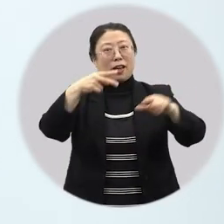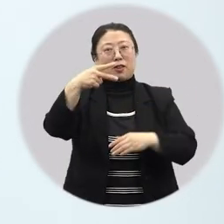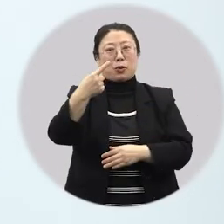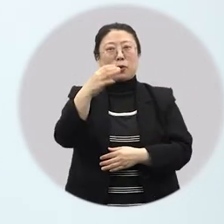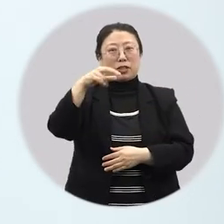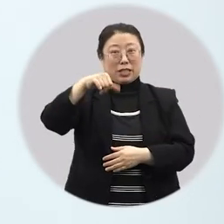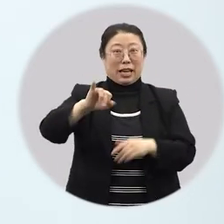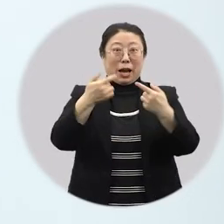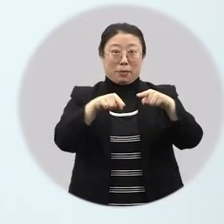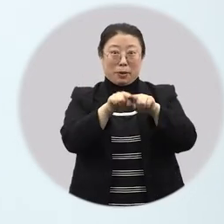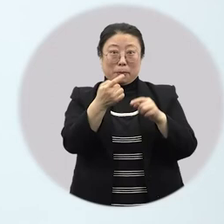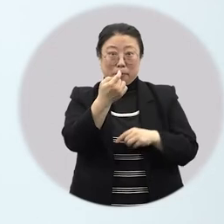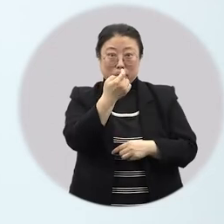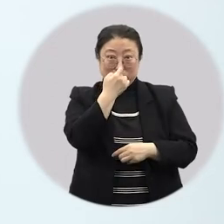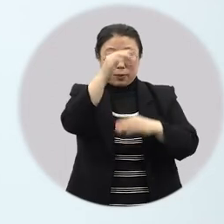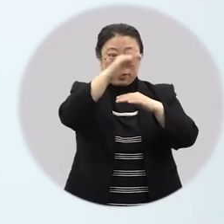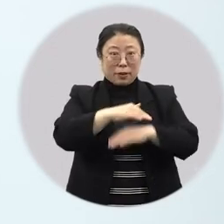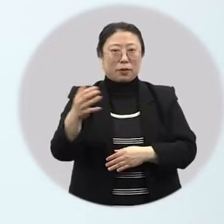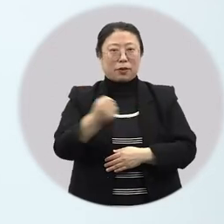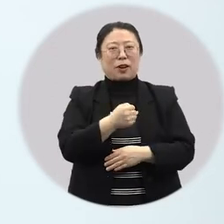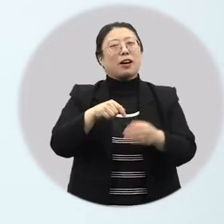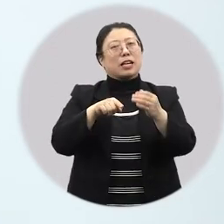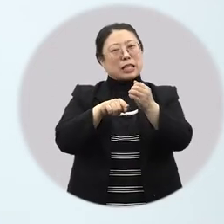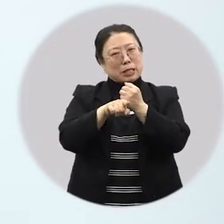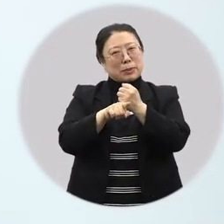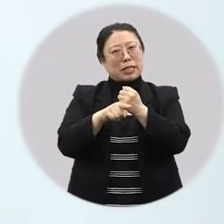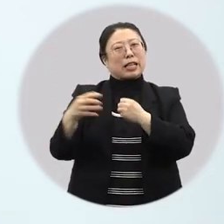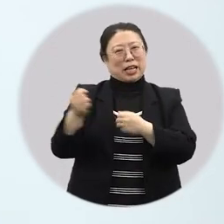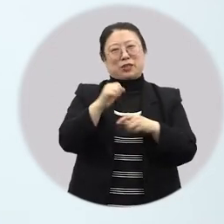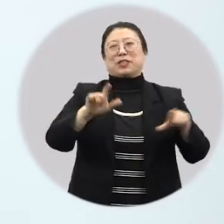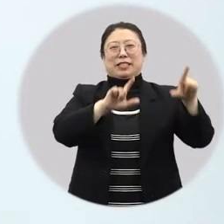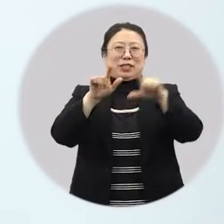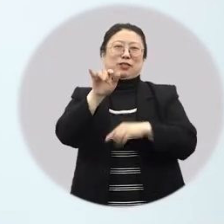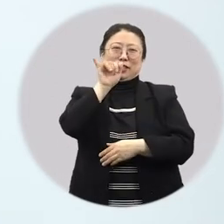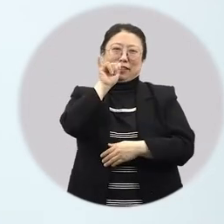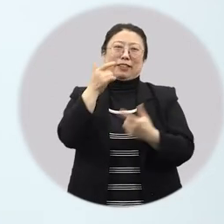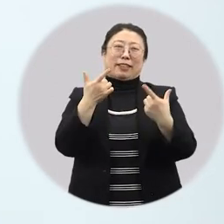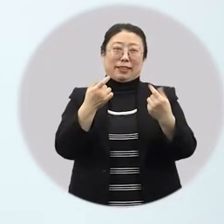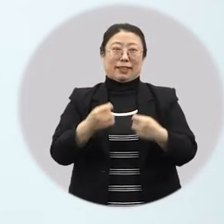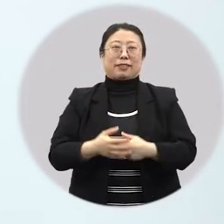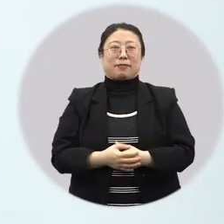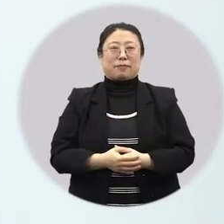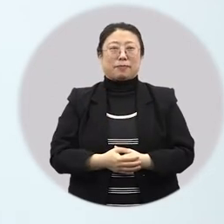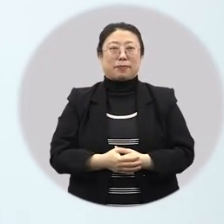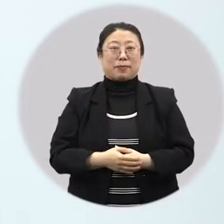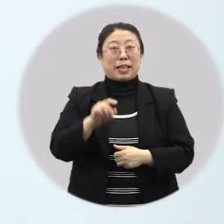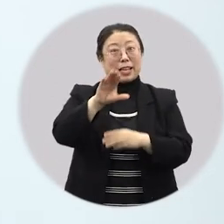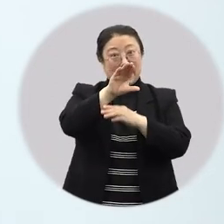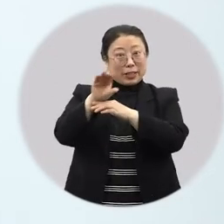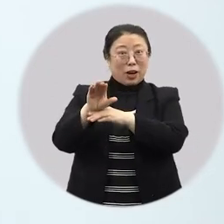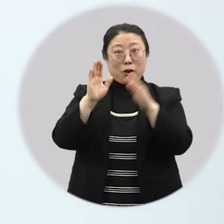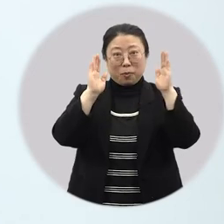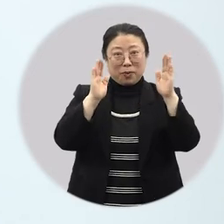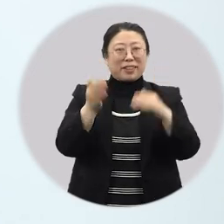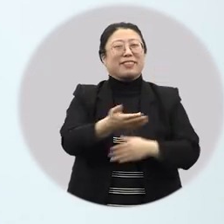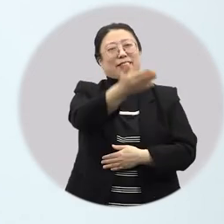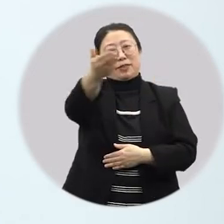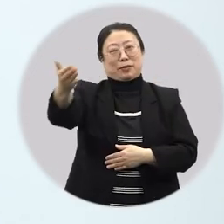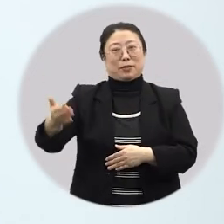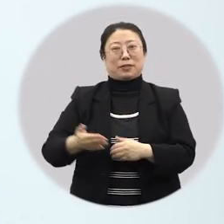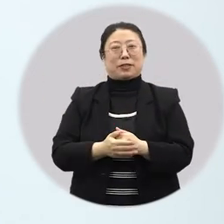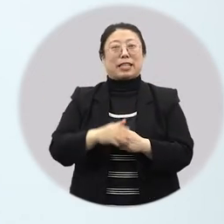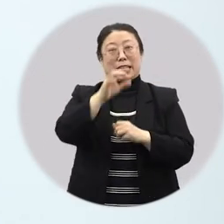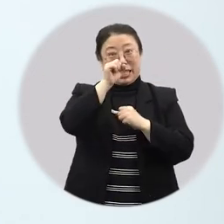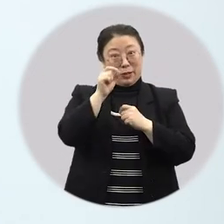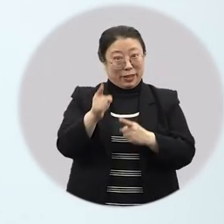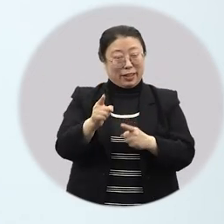오늘 함께 배운 내용으로 좀 더 의미를 담아서 지낼 수 있을 것 같습니다 이 영상을 학습하는